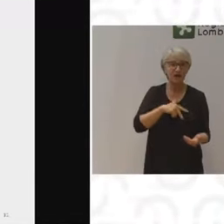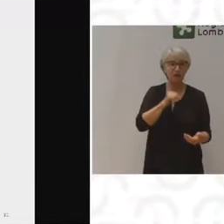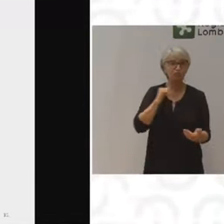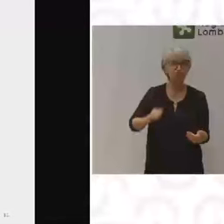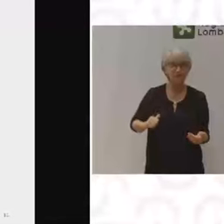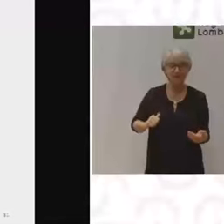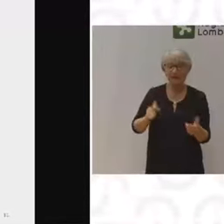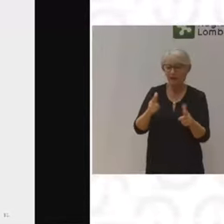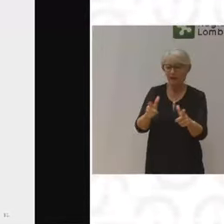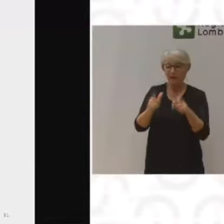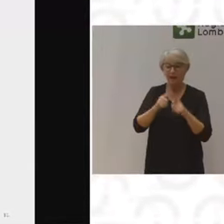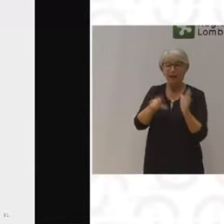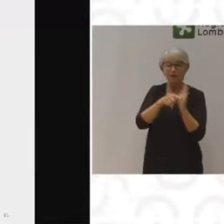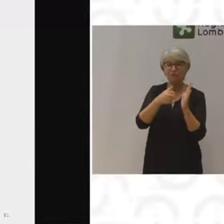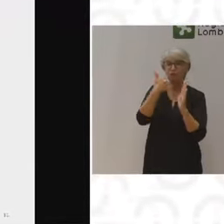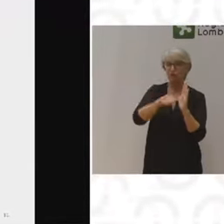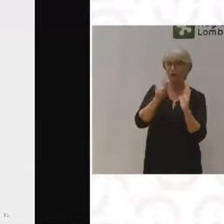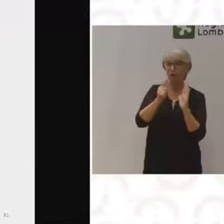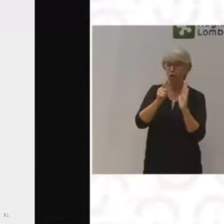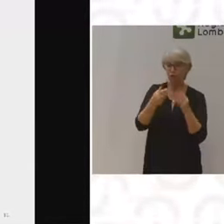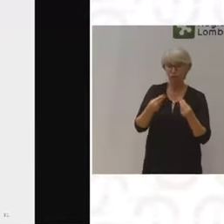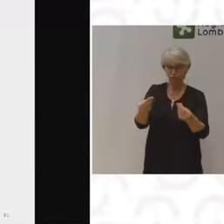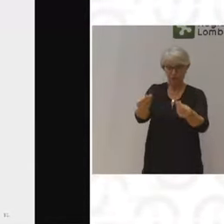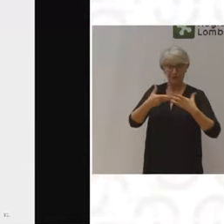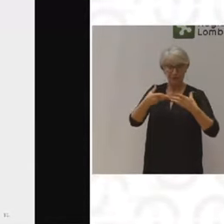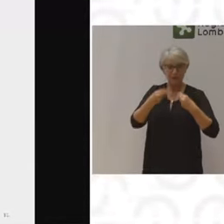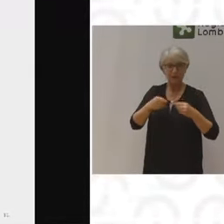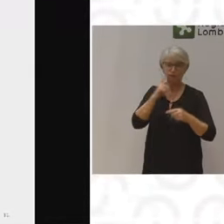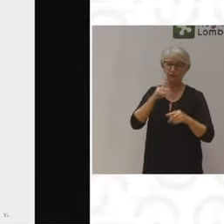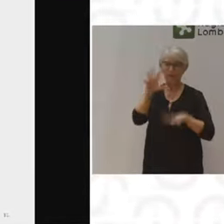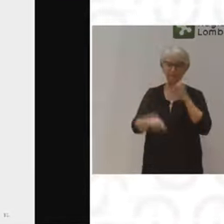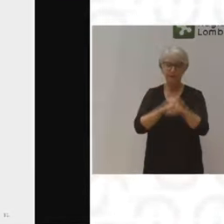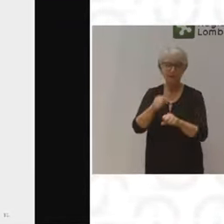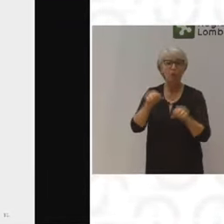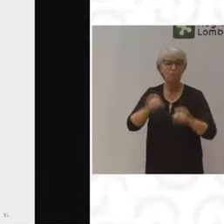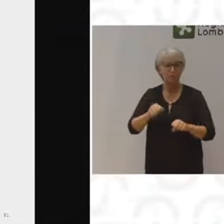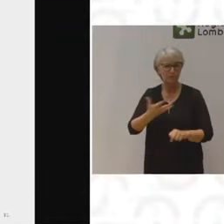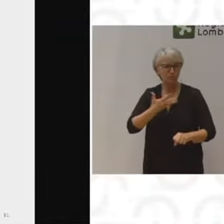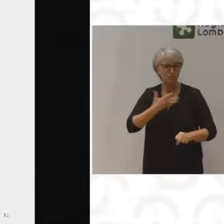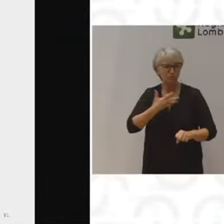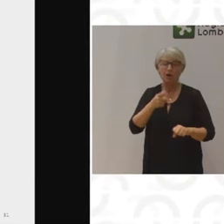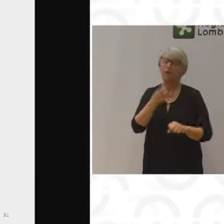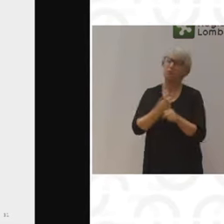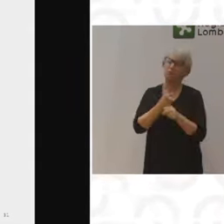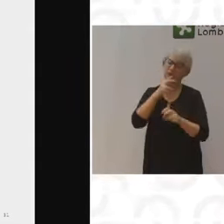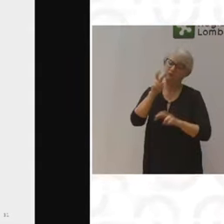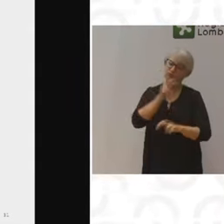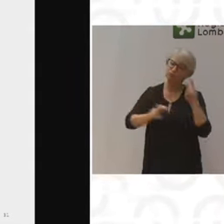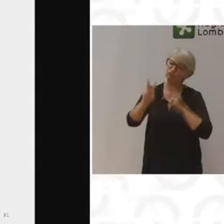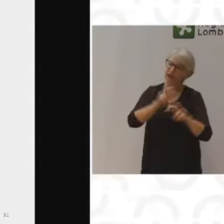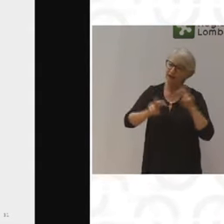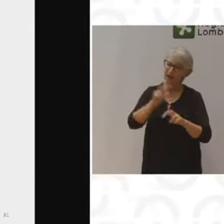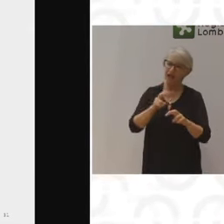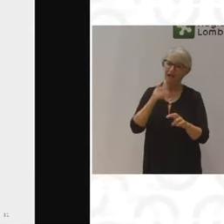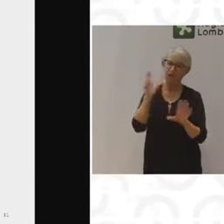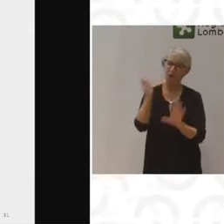innovazioni quali la 112, mettono in campo. Le possibilità ci sono, ma vanno cercate, conquistate ed